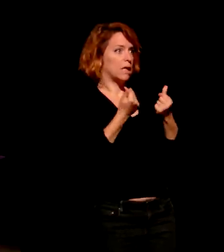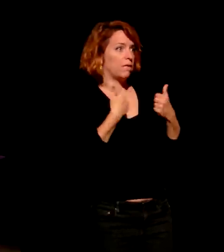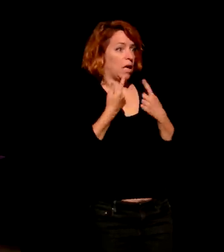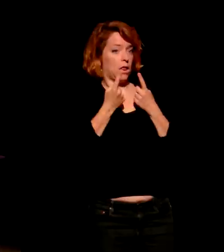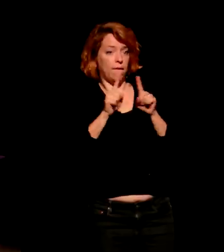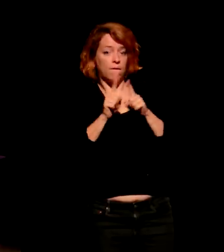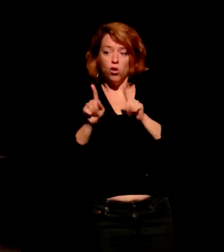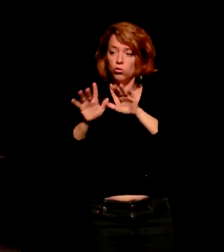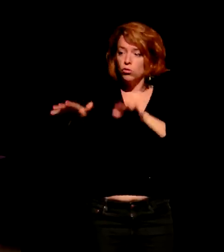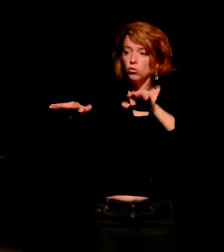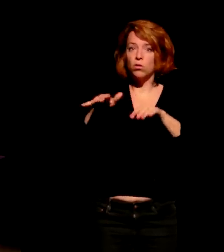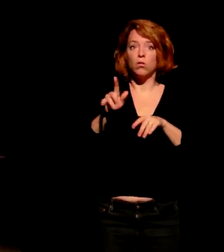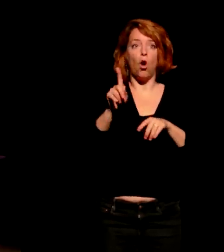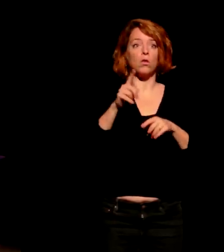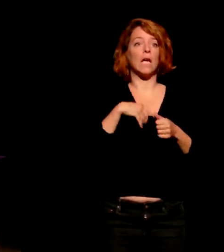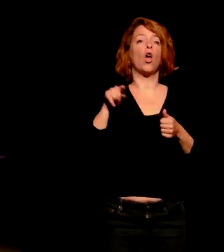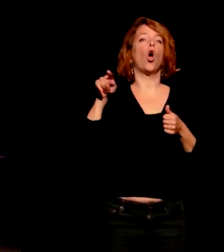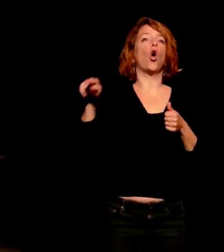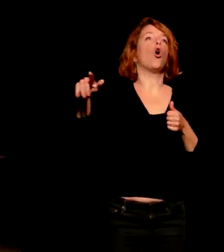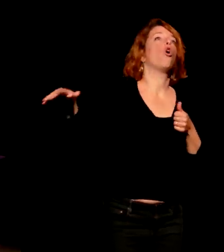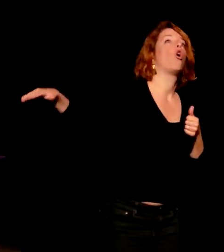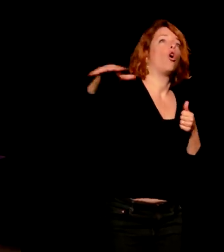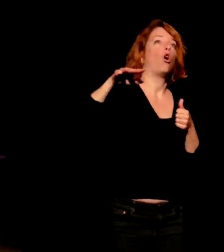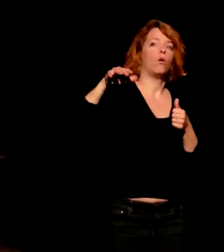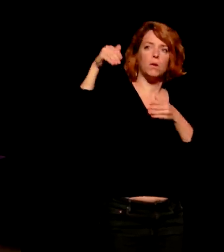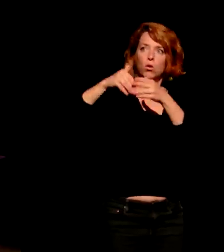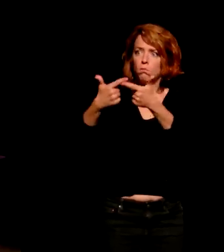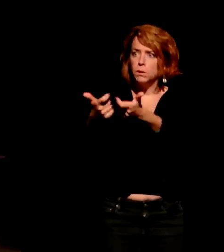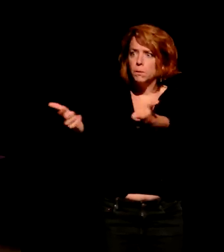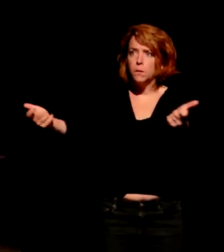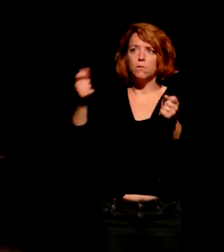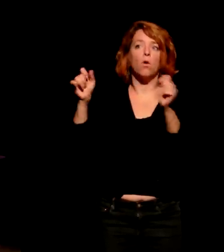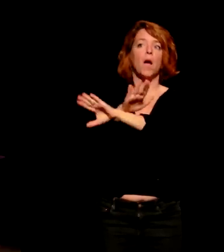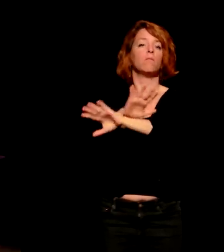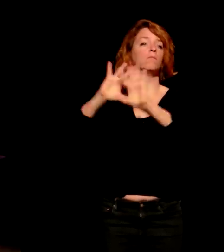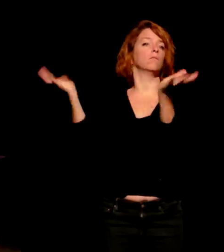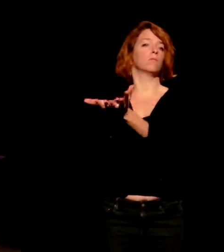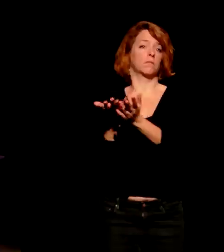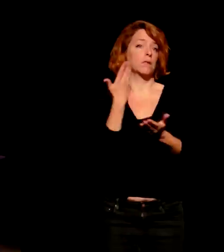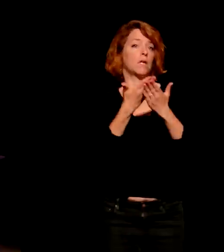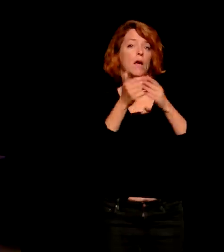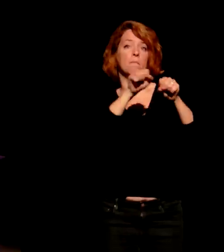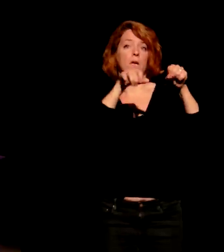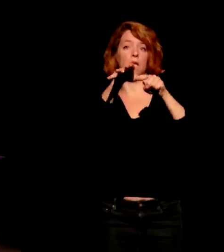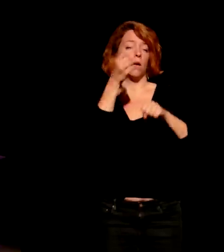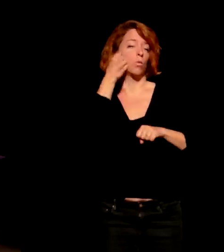gens. Voilà. On peut parler d'eux comme une masse informe. Et c'est quelque chose qu'ils font souvent.